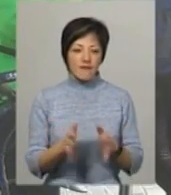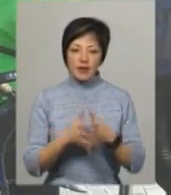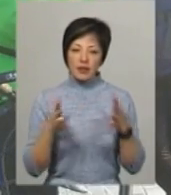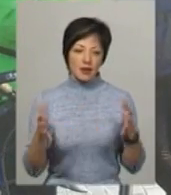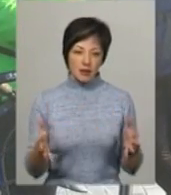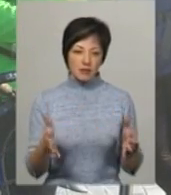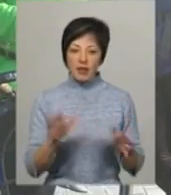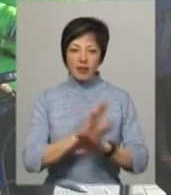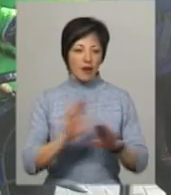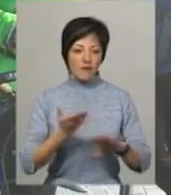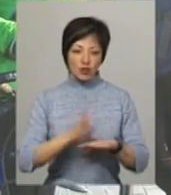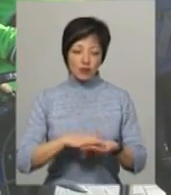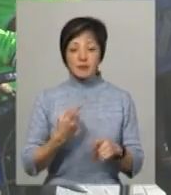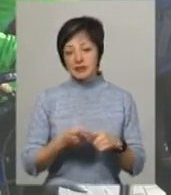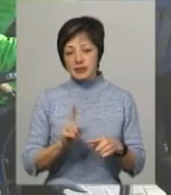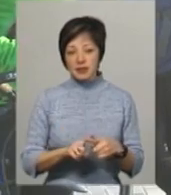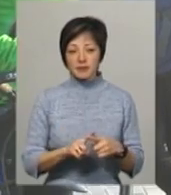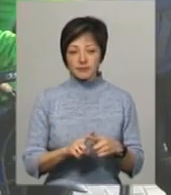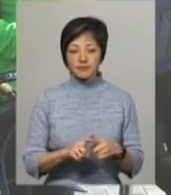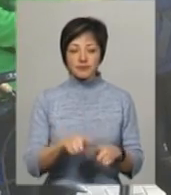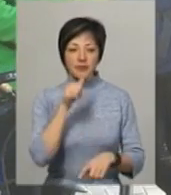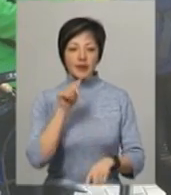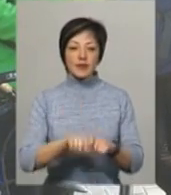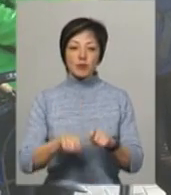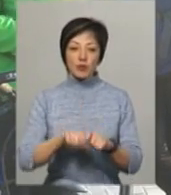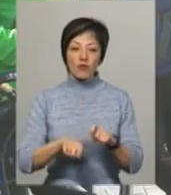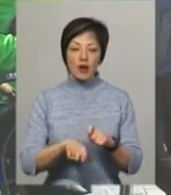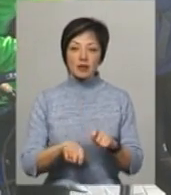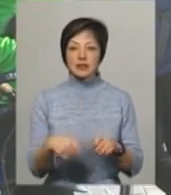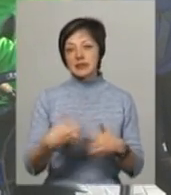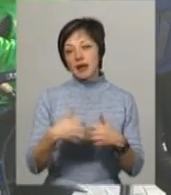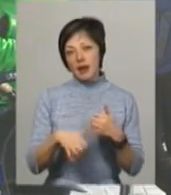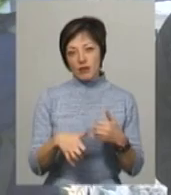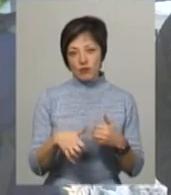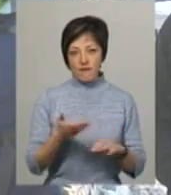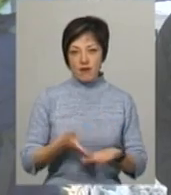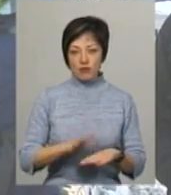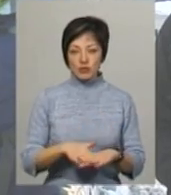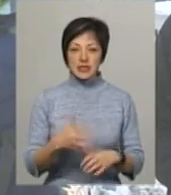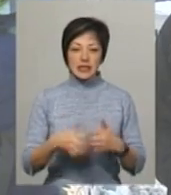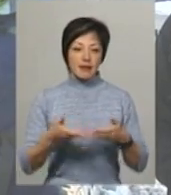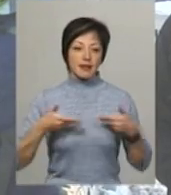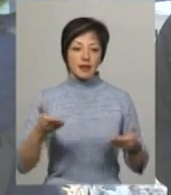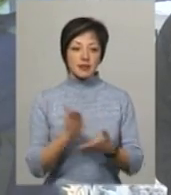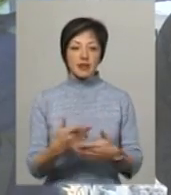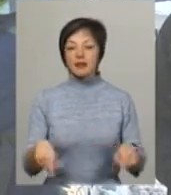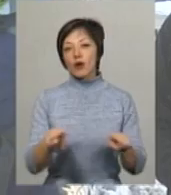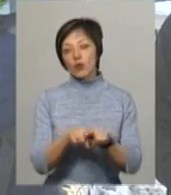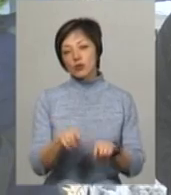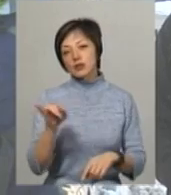великими, важкими. Це, скажімо так, випробування середньої важкості. Серед нас є також